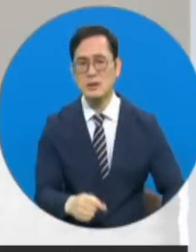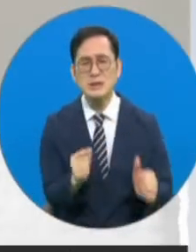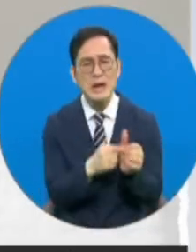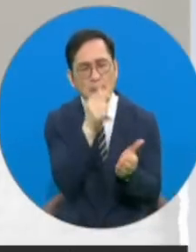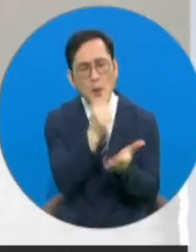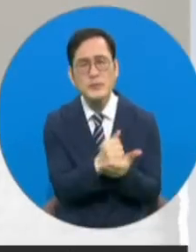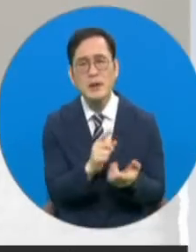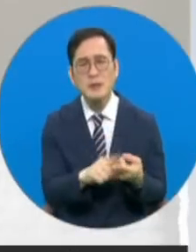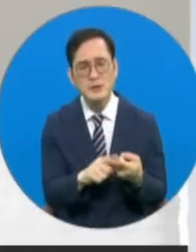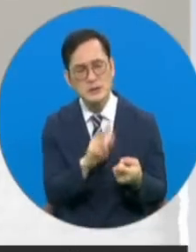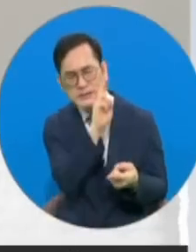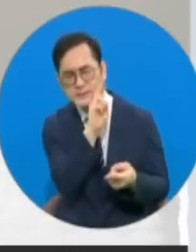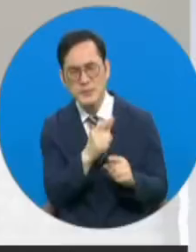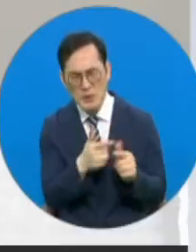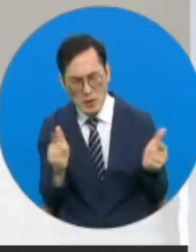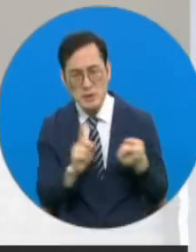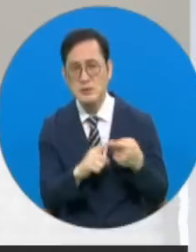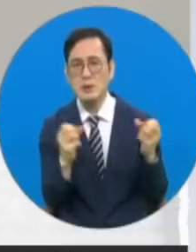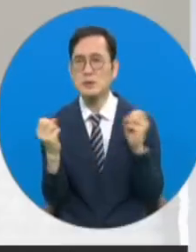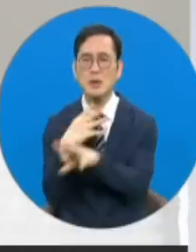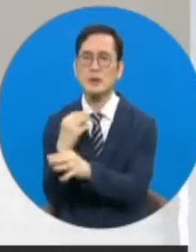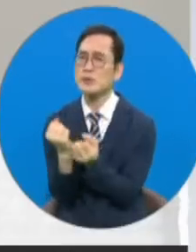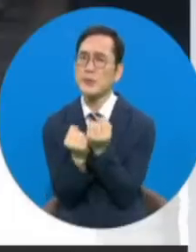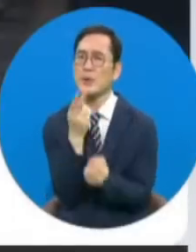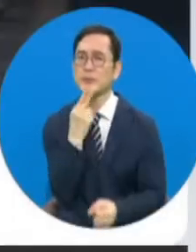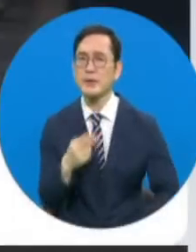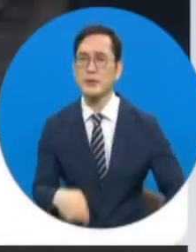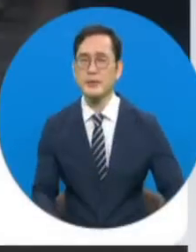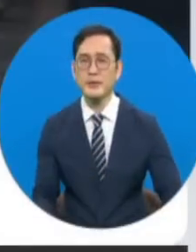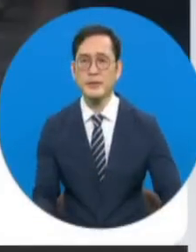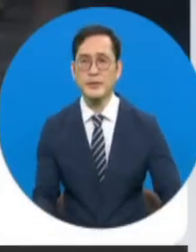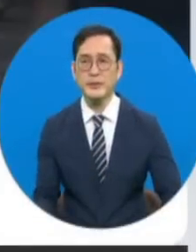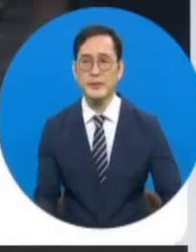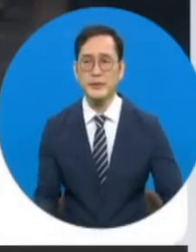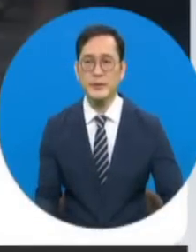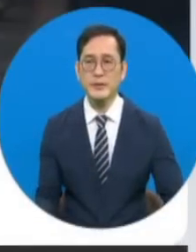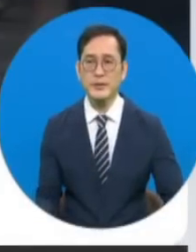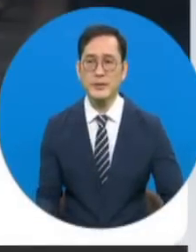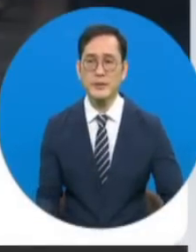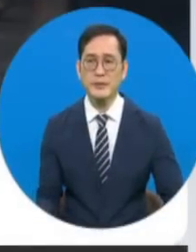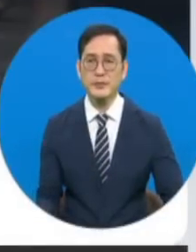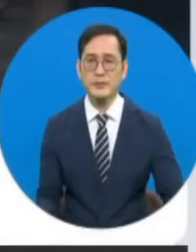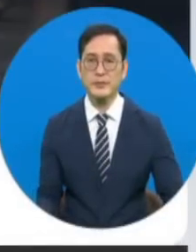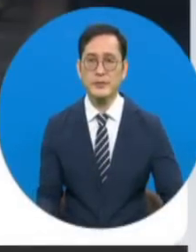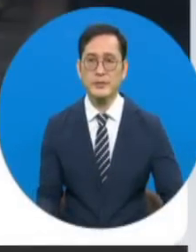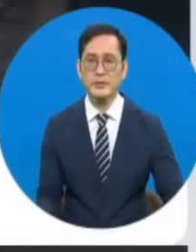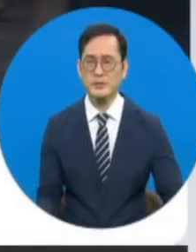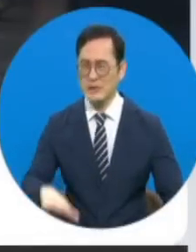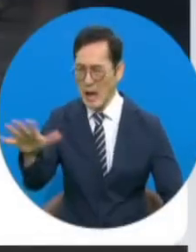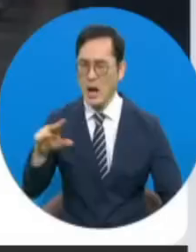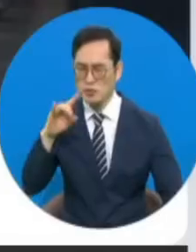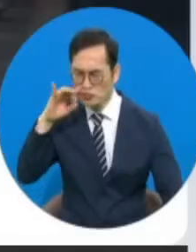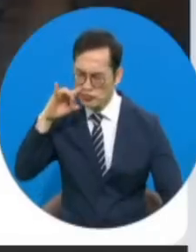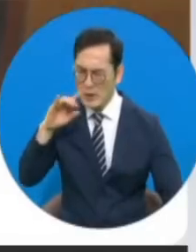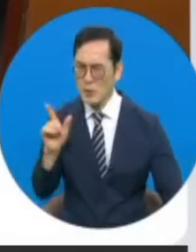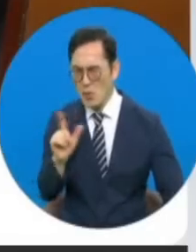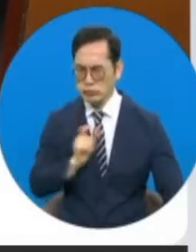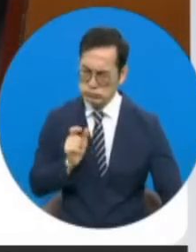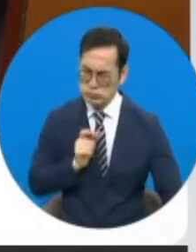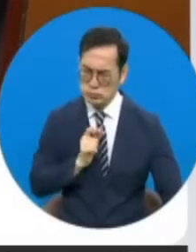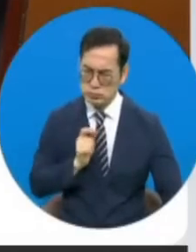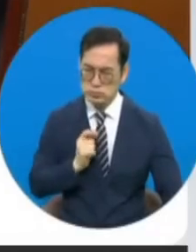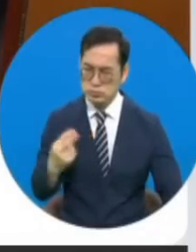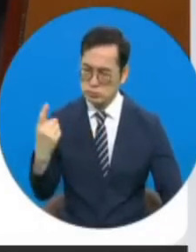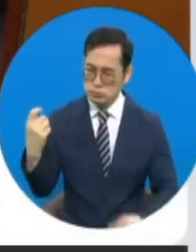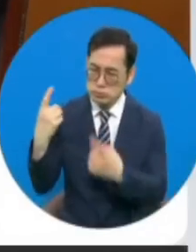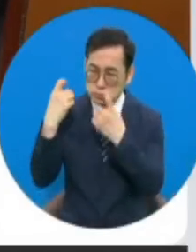본인이 얘기하면 되는데 계속적으로 제대로 뭔가 밝히지 않으면서 이제 그런 행보에 대해서